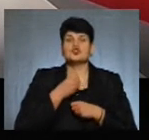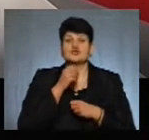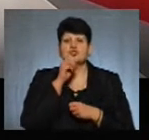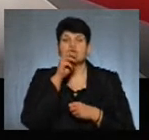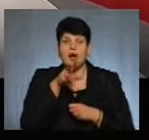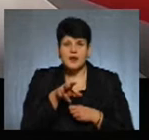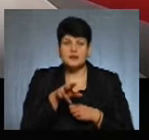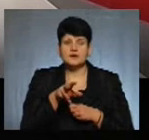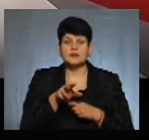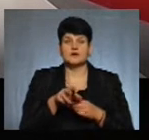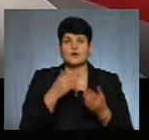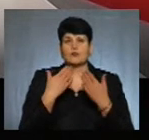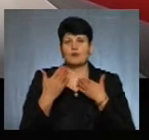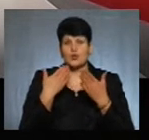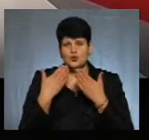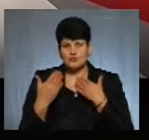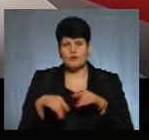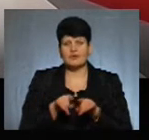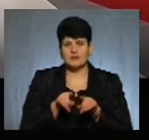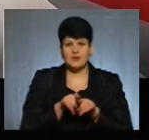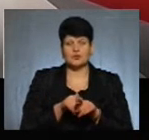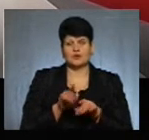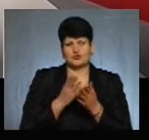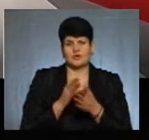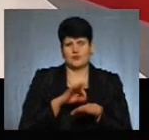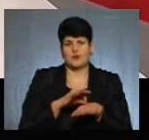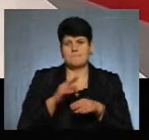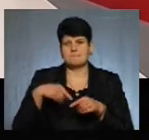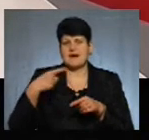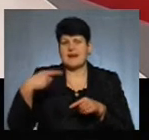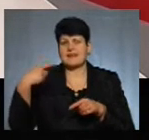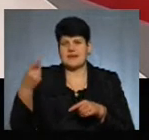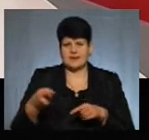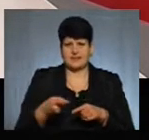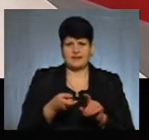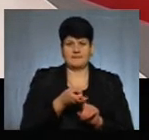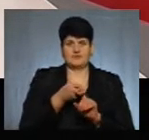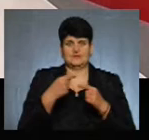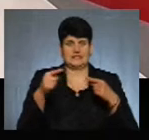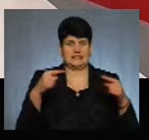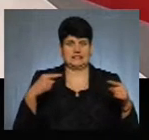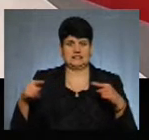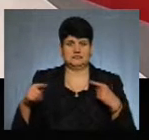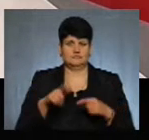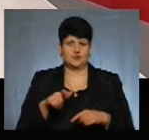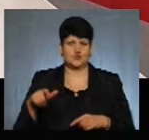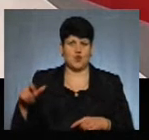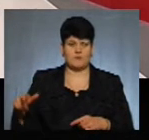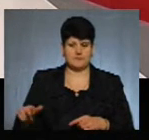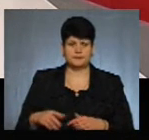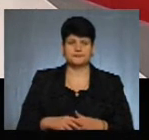чханні, кашлі, розмові, якщо він є хворий, передає вірус іншим сприятливим